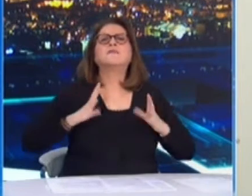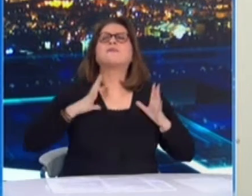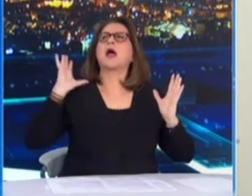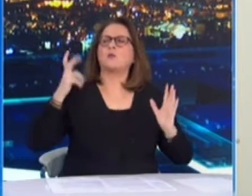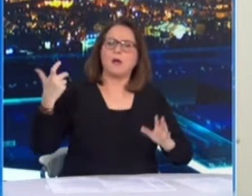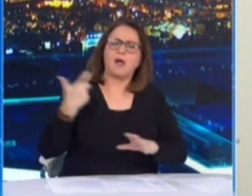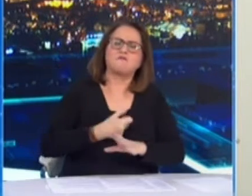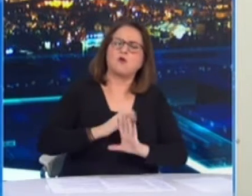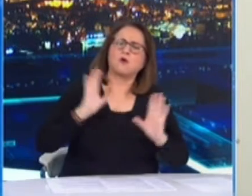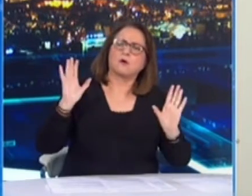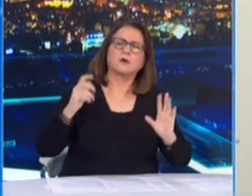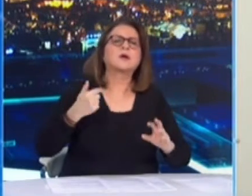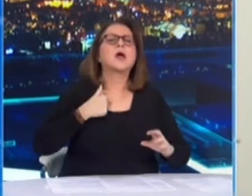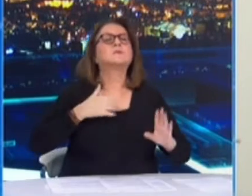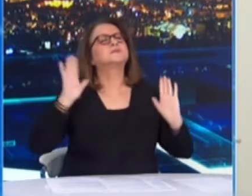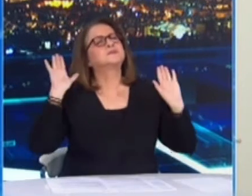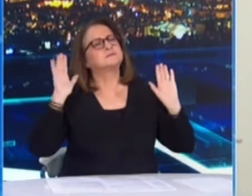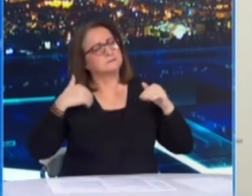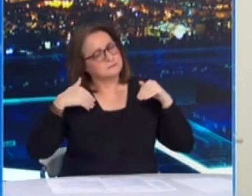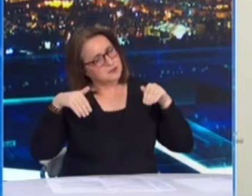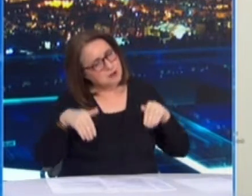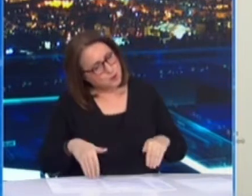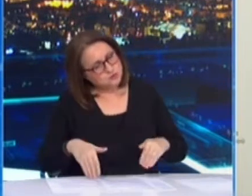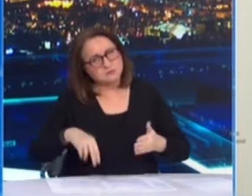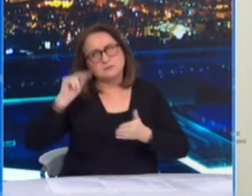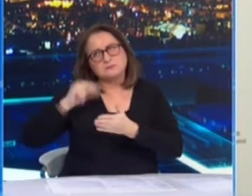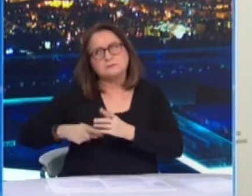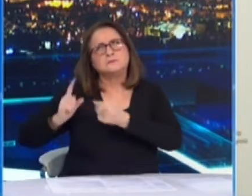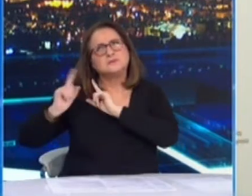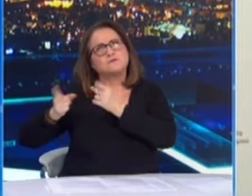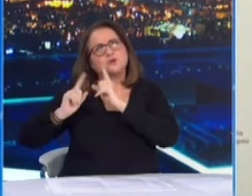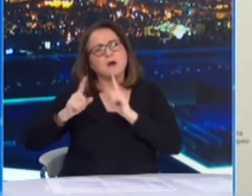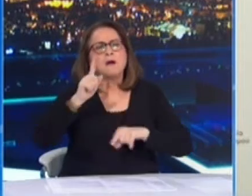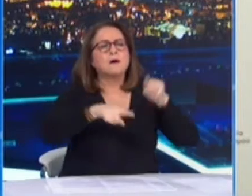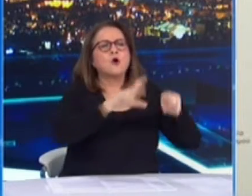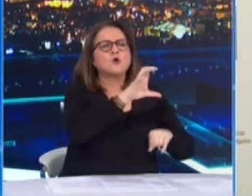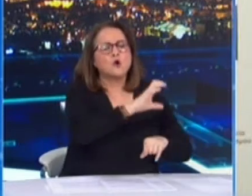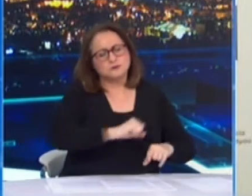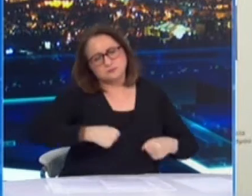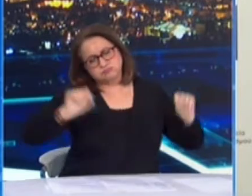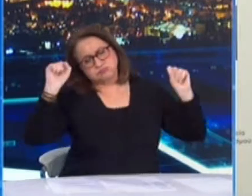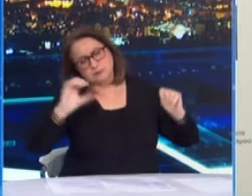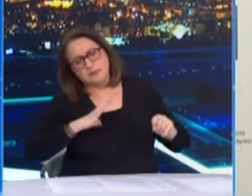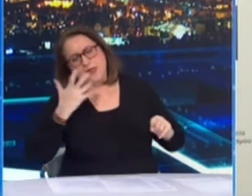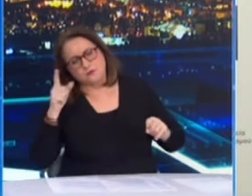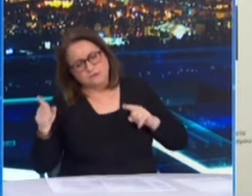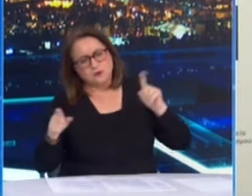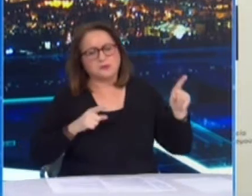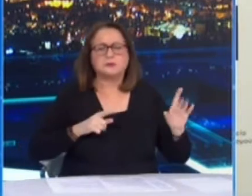έχει προχωρήσει σε όλες τις συμφωνίες και έχει εξασφαλίσει όλα τα εμβόλια που της αντιστοιχούν από όλες τις